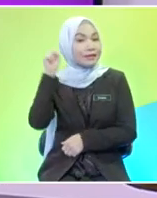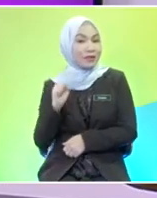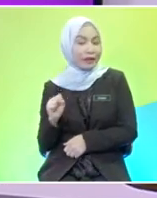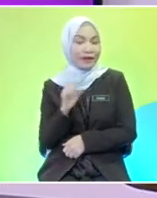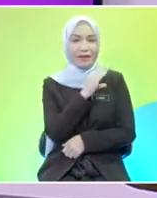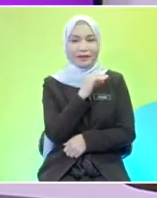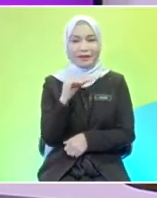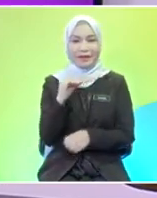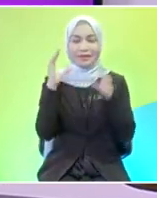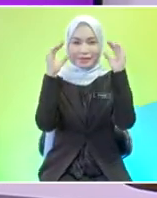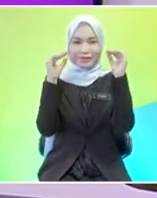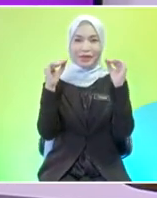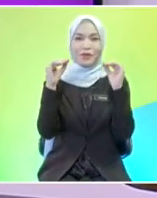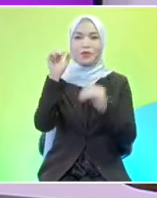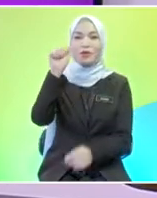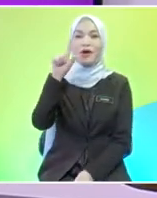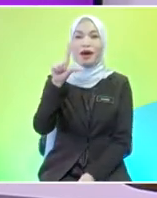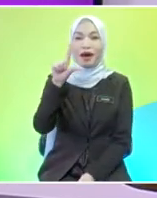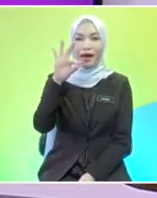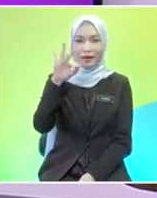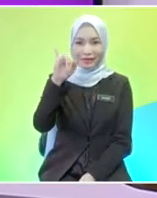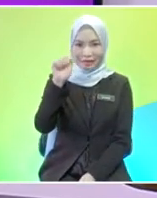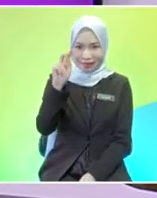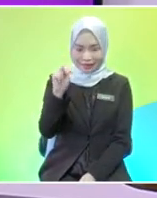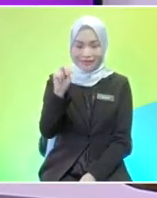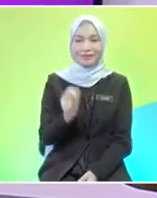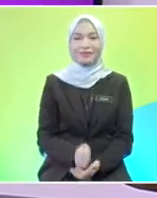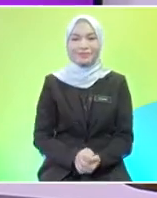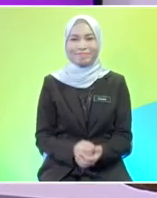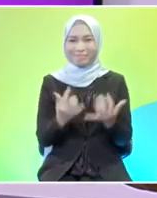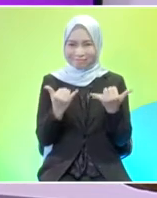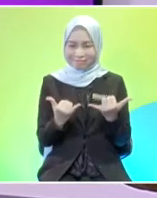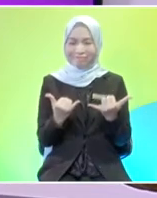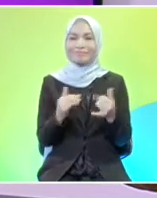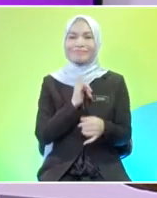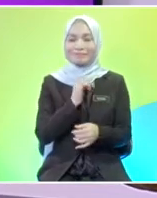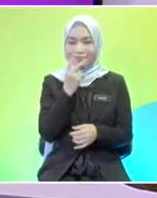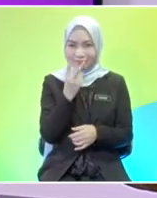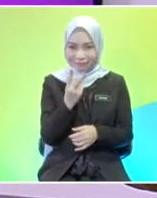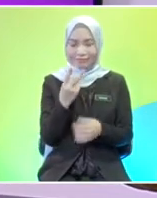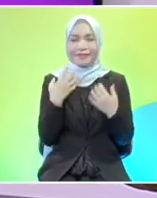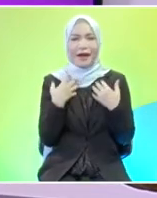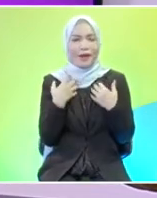saya di depan mata ini sungguh berwarna-warni seperti hari saya pada hari ini